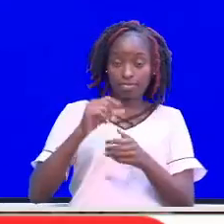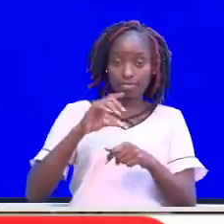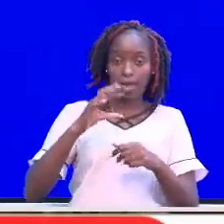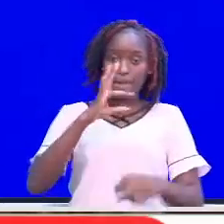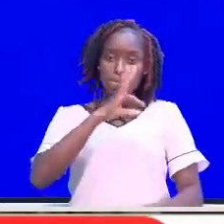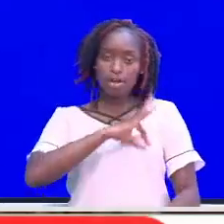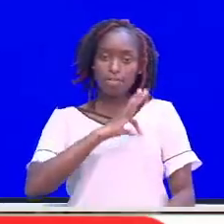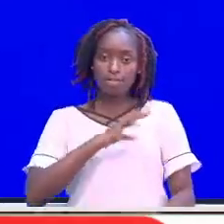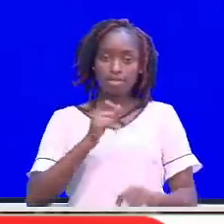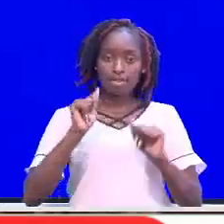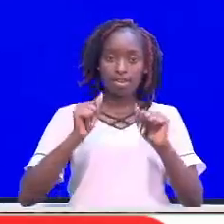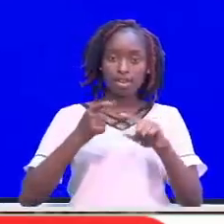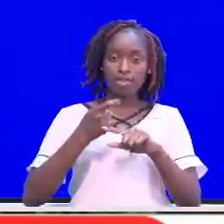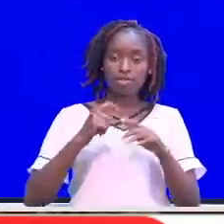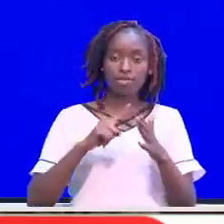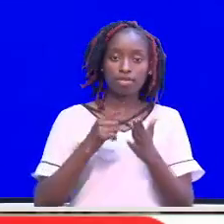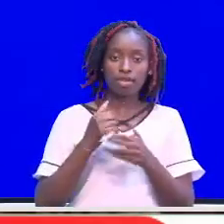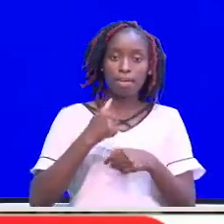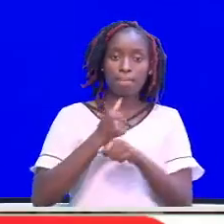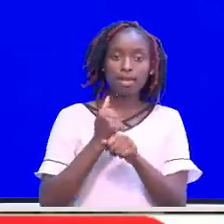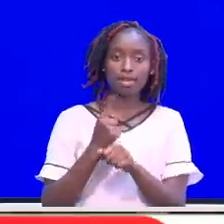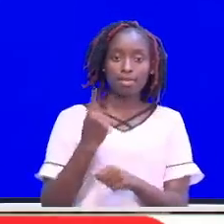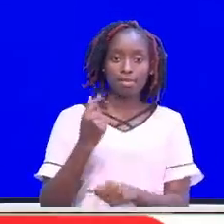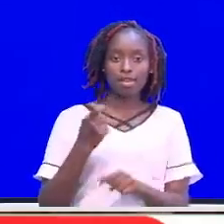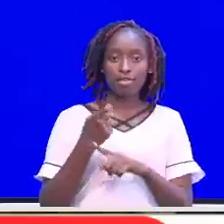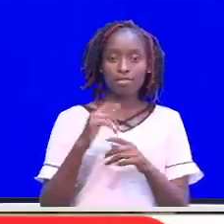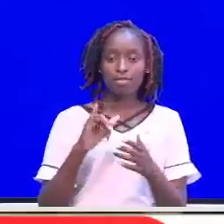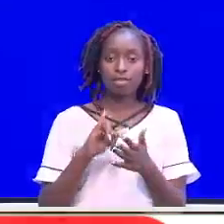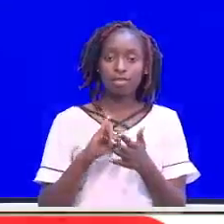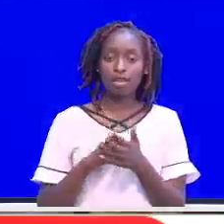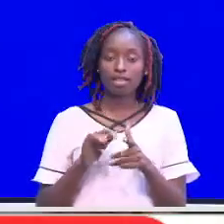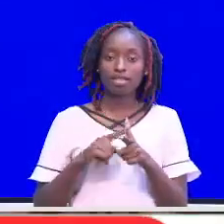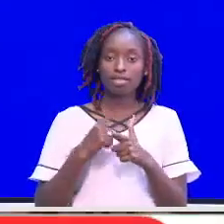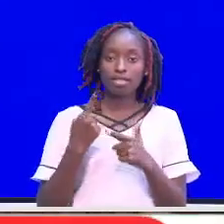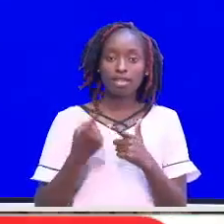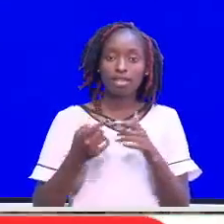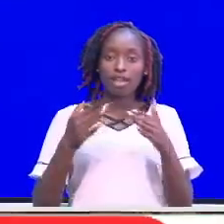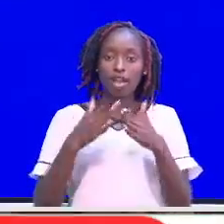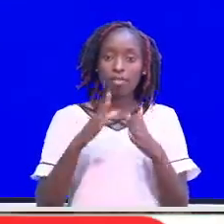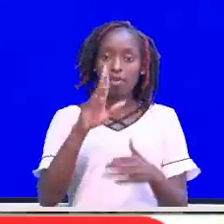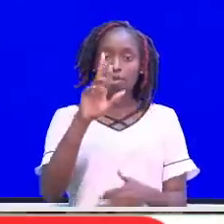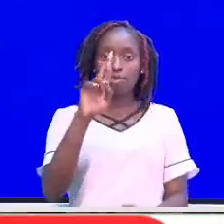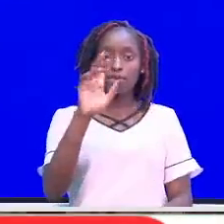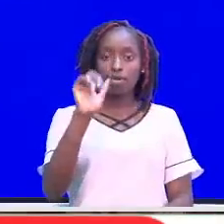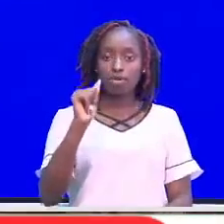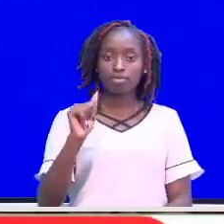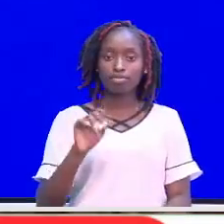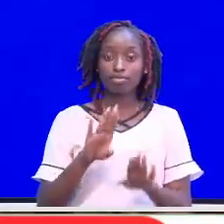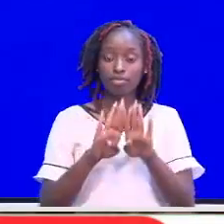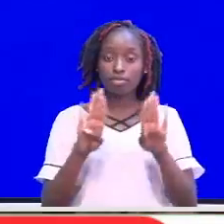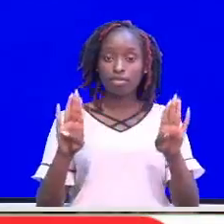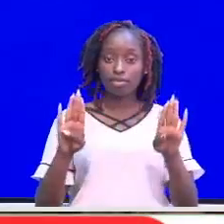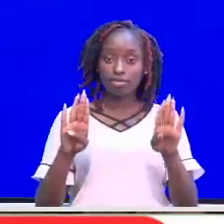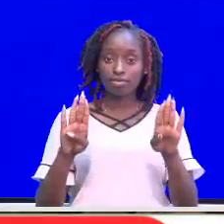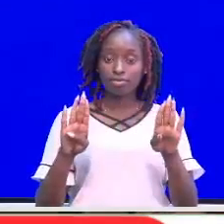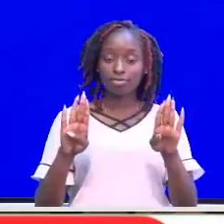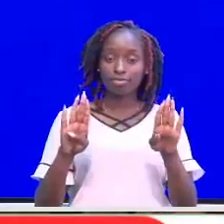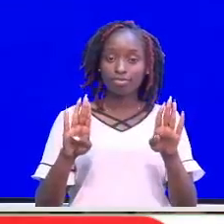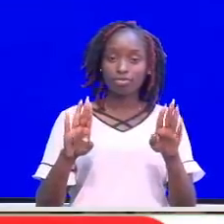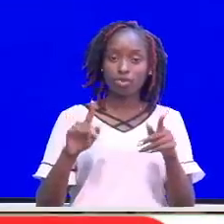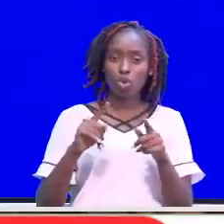from the tourism, making money and opening up the Uraget gate to